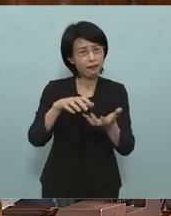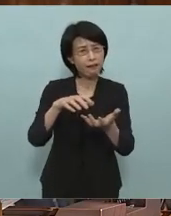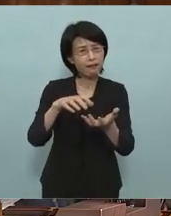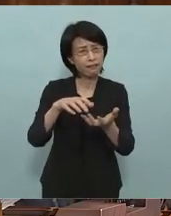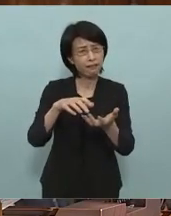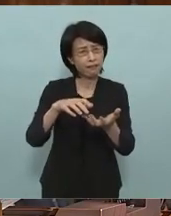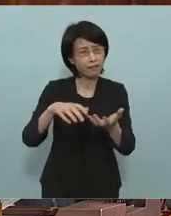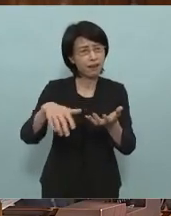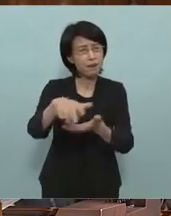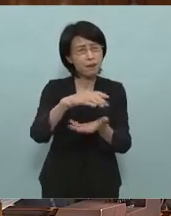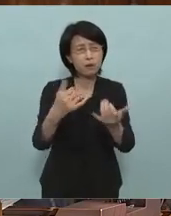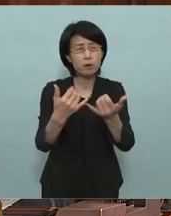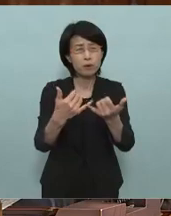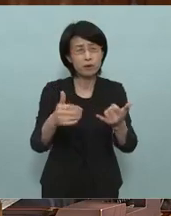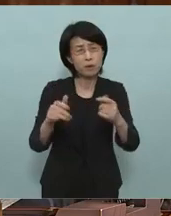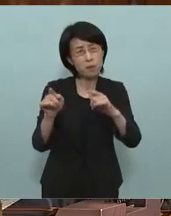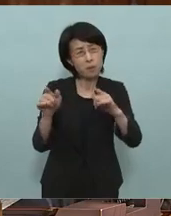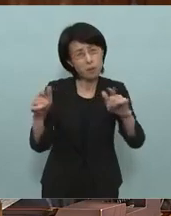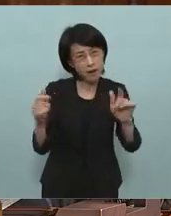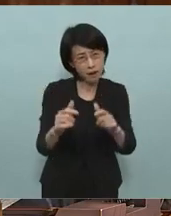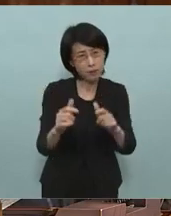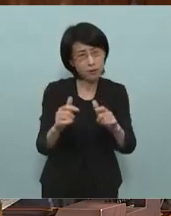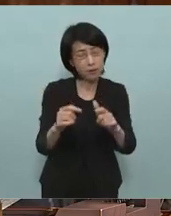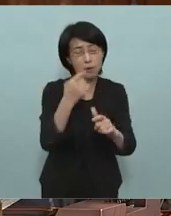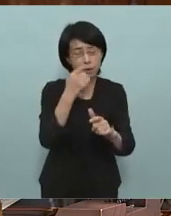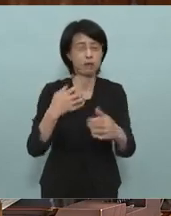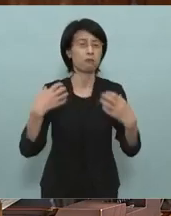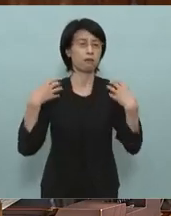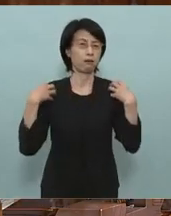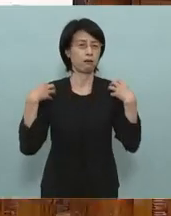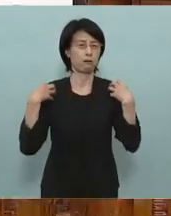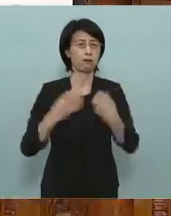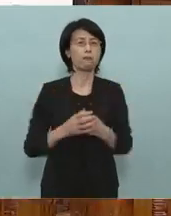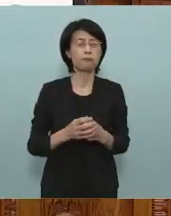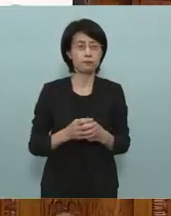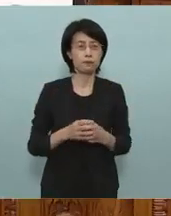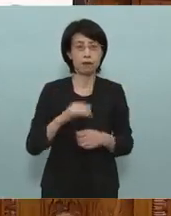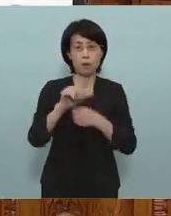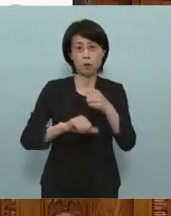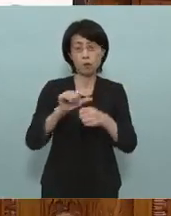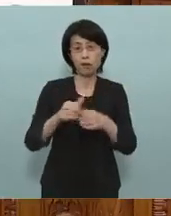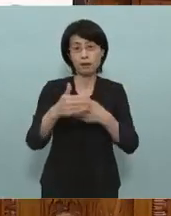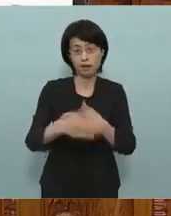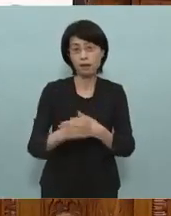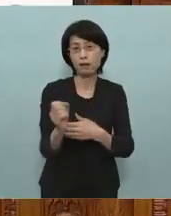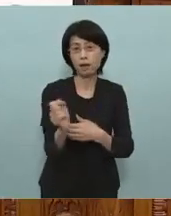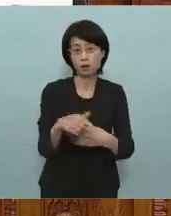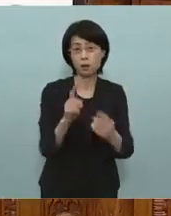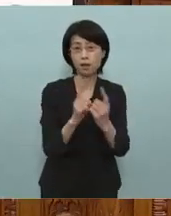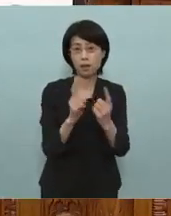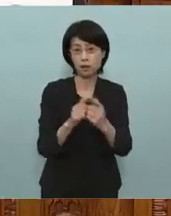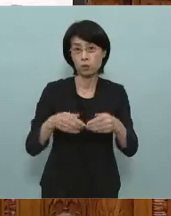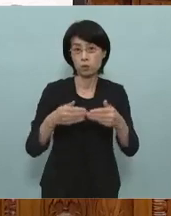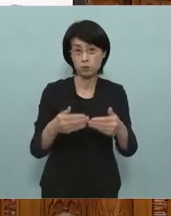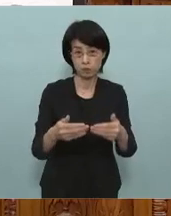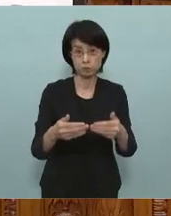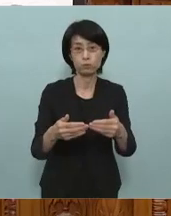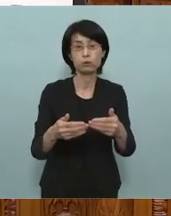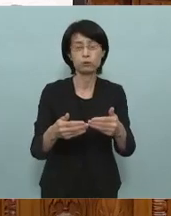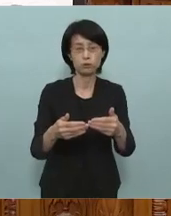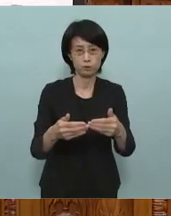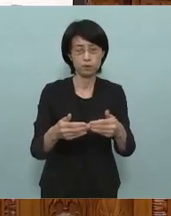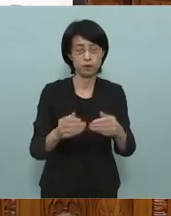一人でも減らすことは我々の使命ですご加減家族化対策を推進するとともに